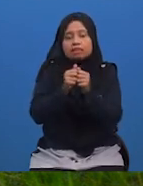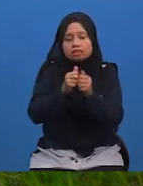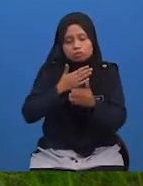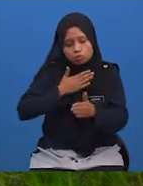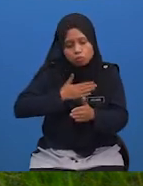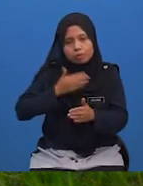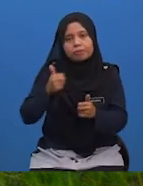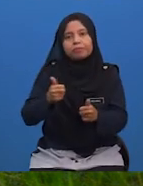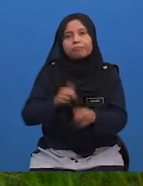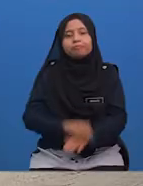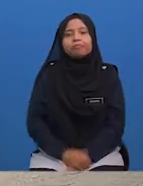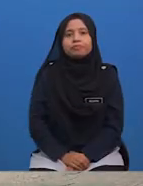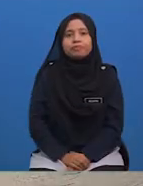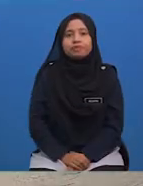tabah.